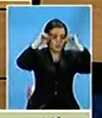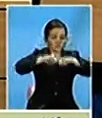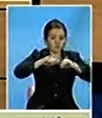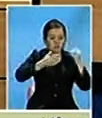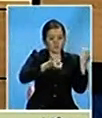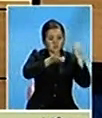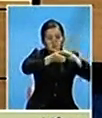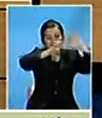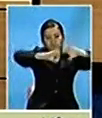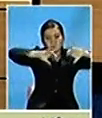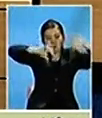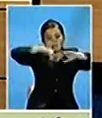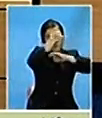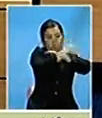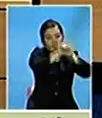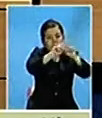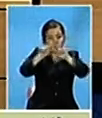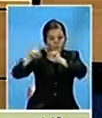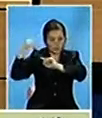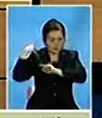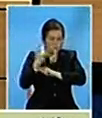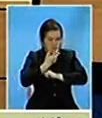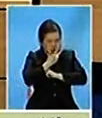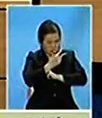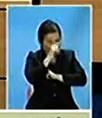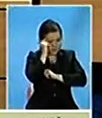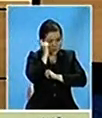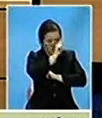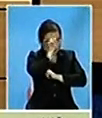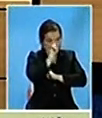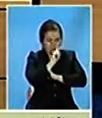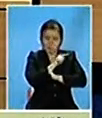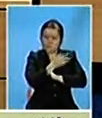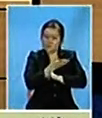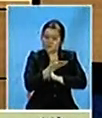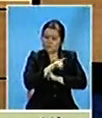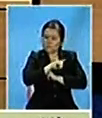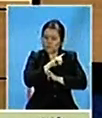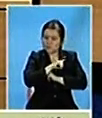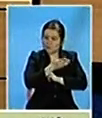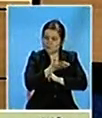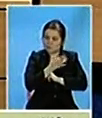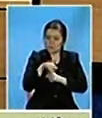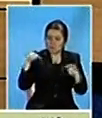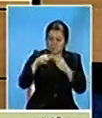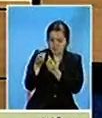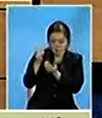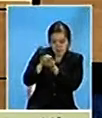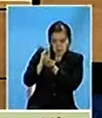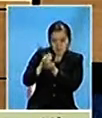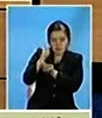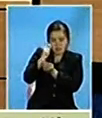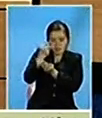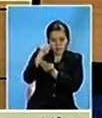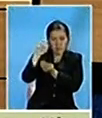ไว้กับประเทศนั้นๆทำให้ท่านคิดว่าเป็นหน้าที่ของกรมการค้าต่างประเทศที่ควรจะต้องชี้แจ